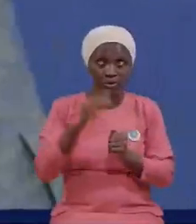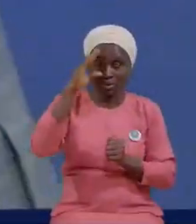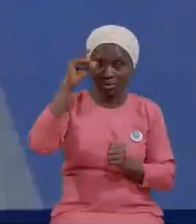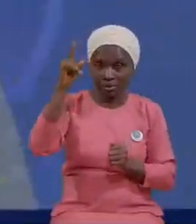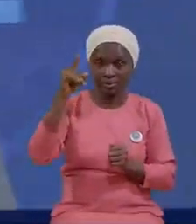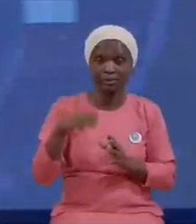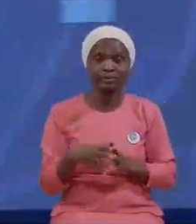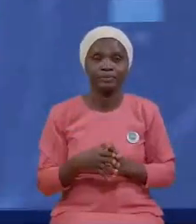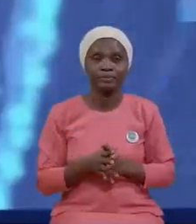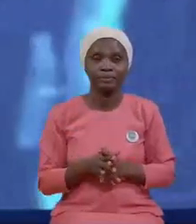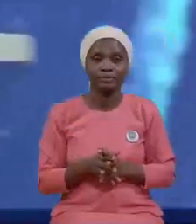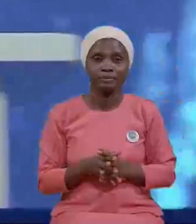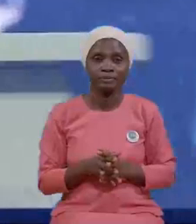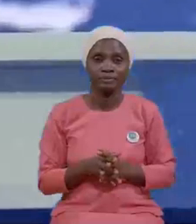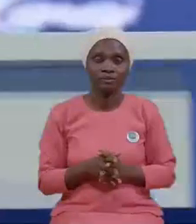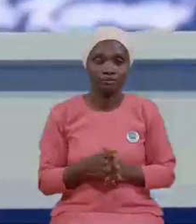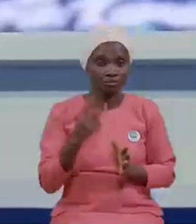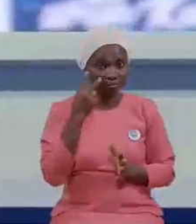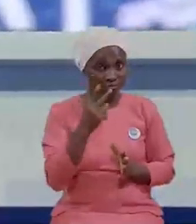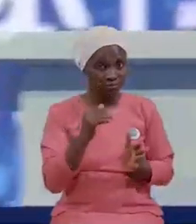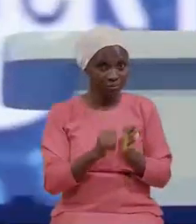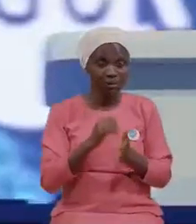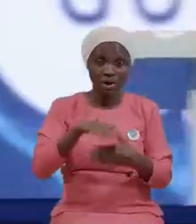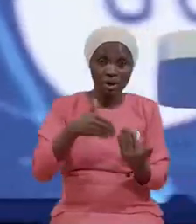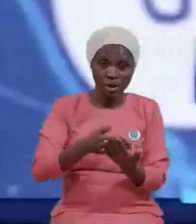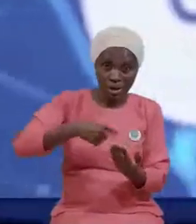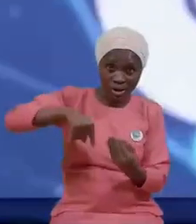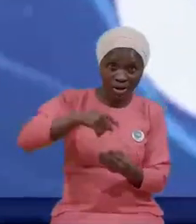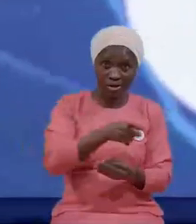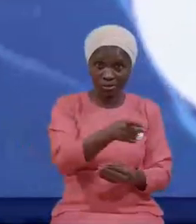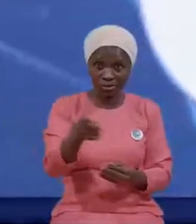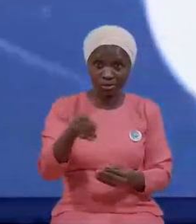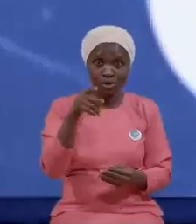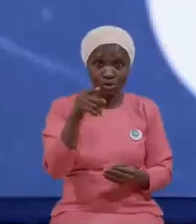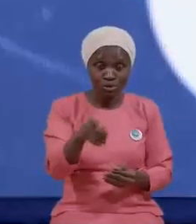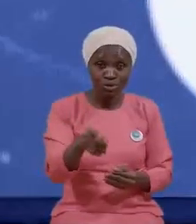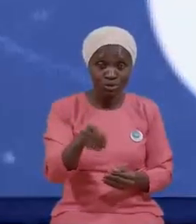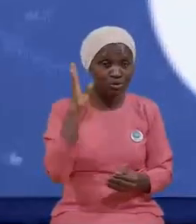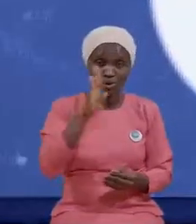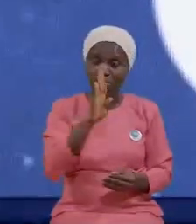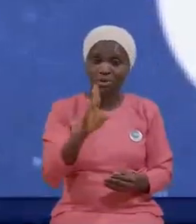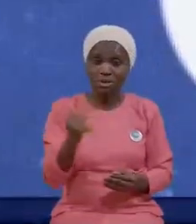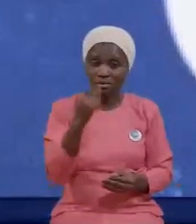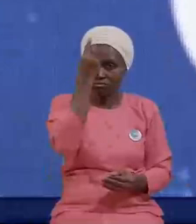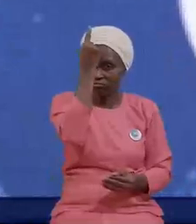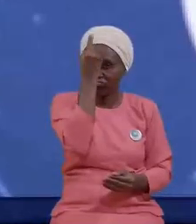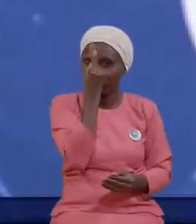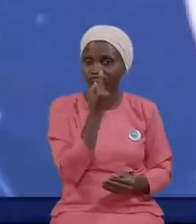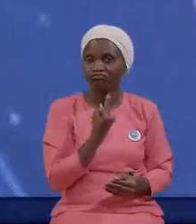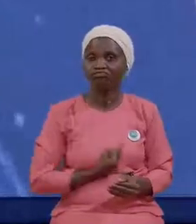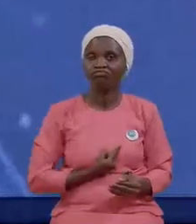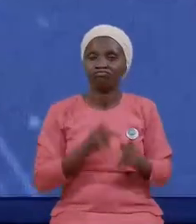Vous voyez, tout autour de vous, vous serez un voyageur